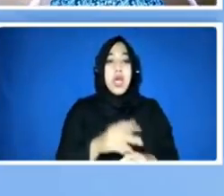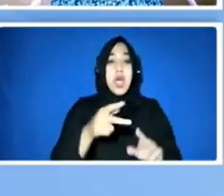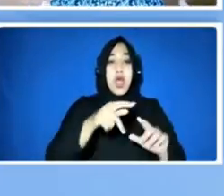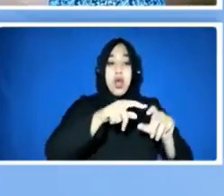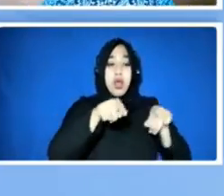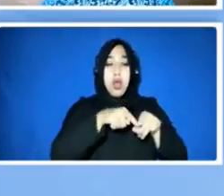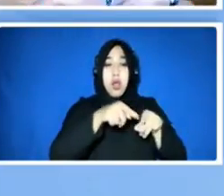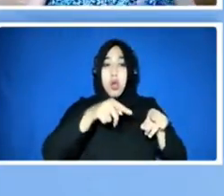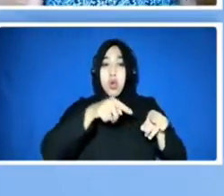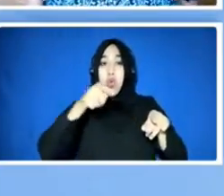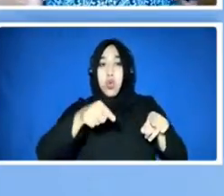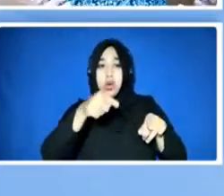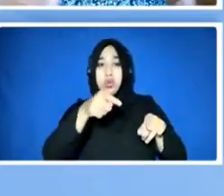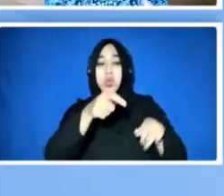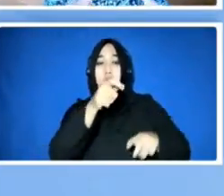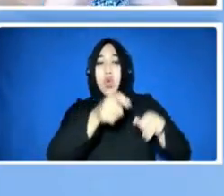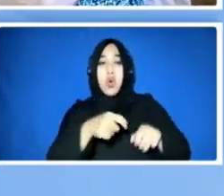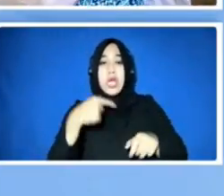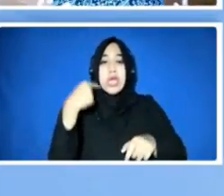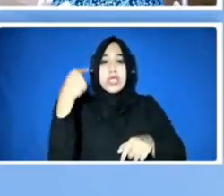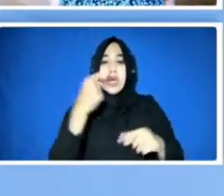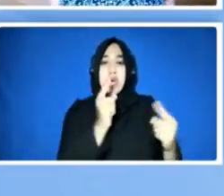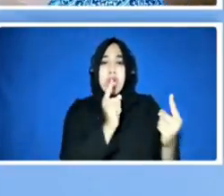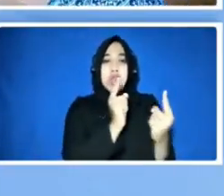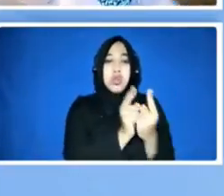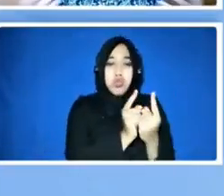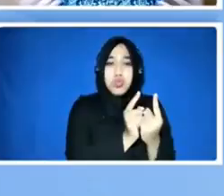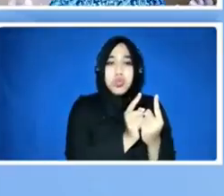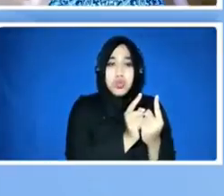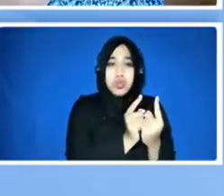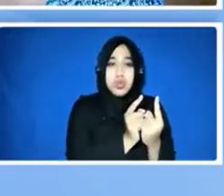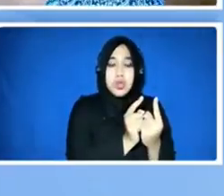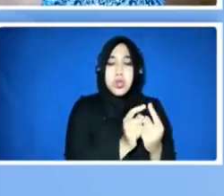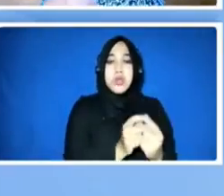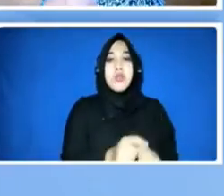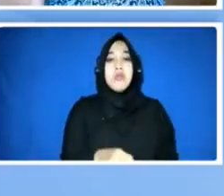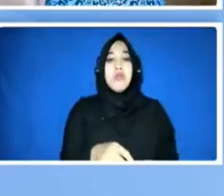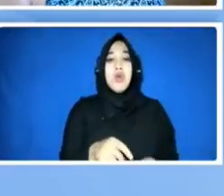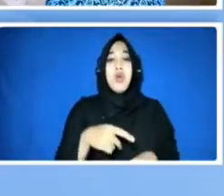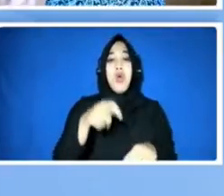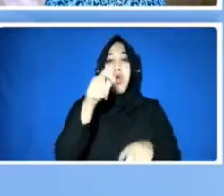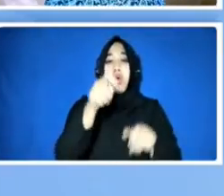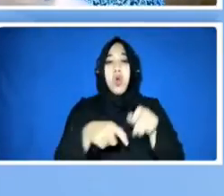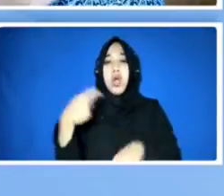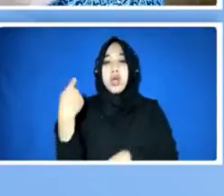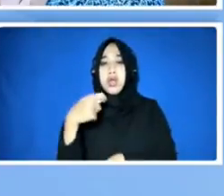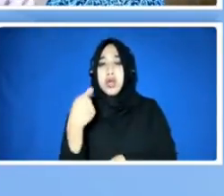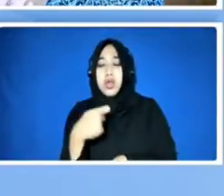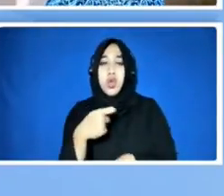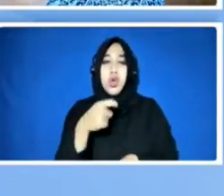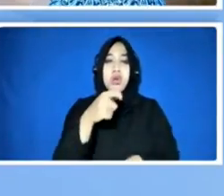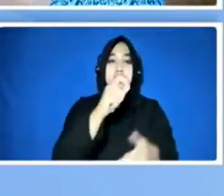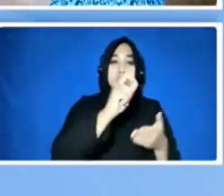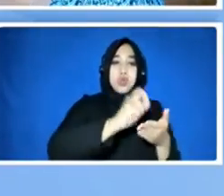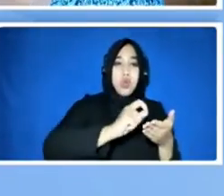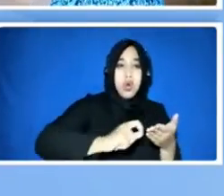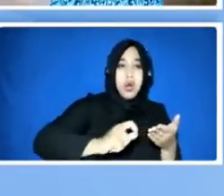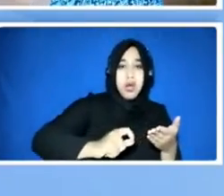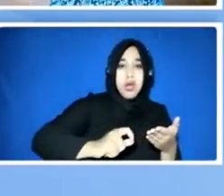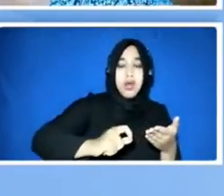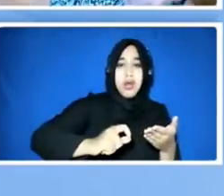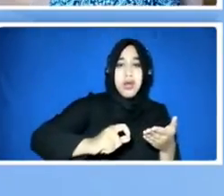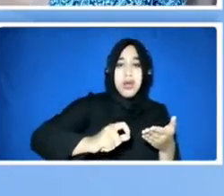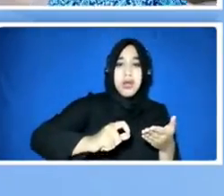orang-orang yang kita temui secara rutin setiap hari, misalnya orang di kantor, orang di sekolah, ya,